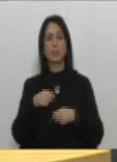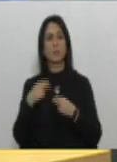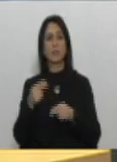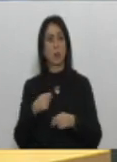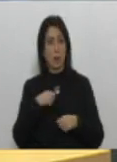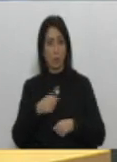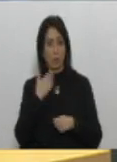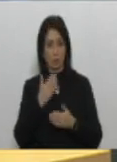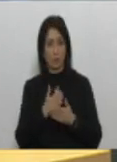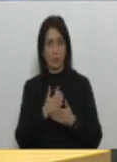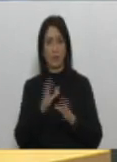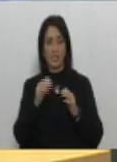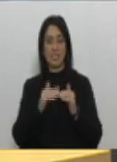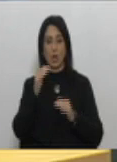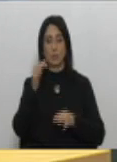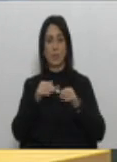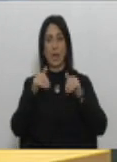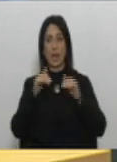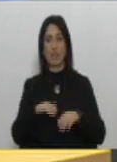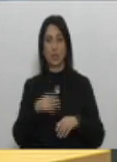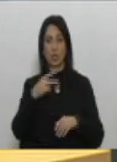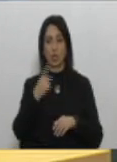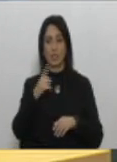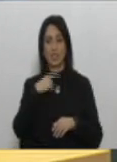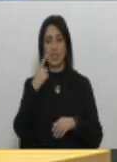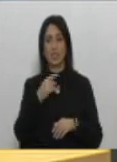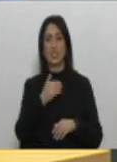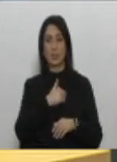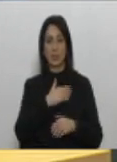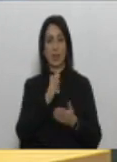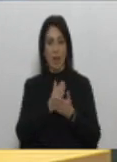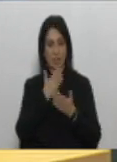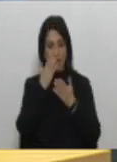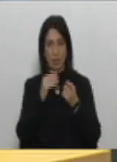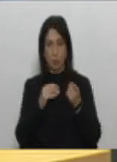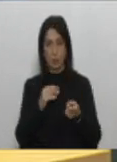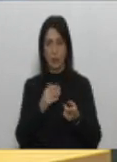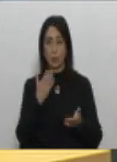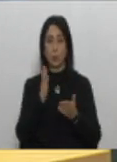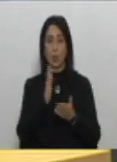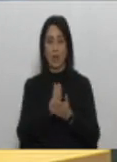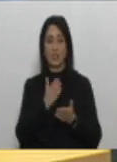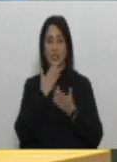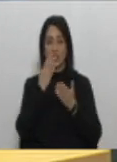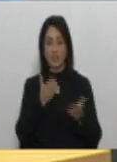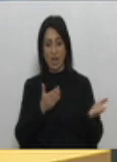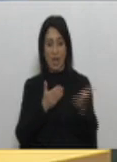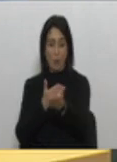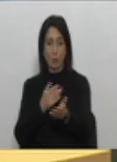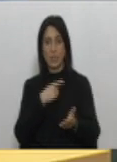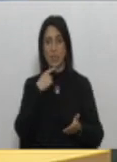მოვახდინოთ. საკონსტიტუციო სასამართლოს გადაწყვეტილებები 2021 წლის იმედია, რომ გაქვთ წაკითხული. და თუ გაქვთ წაკითხული, გამომგზავნით და